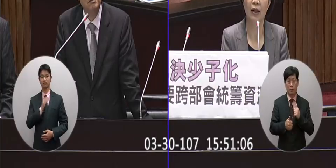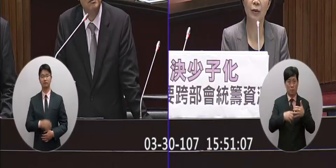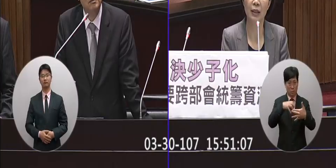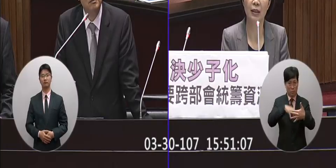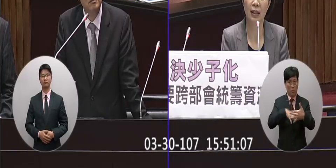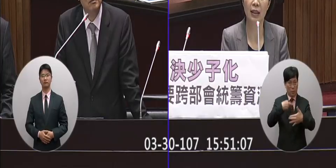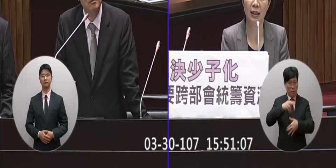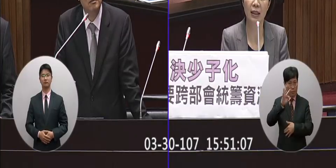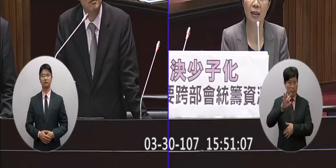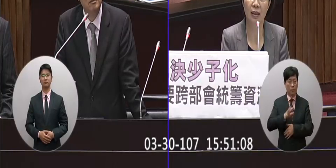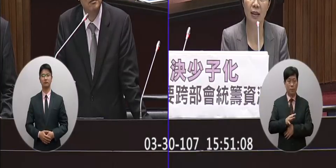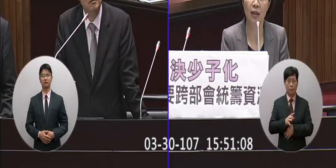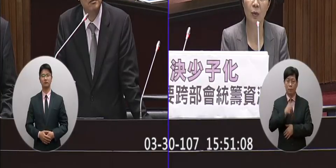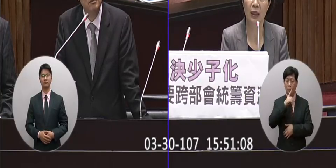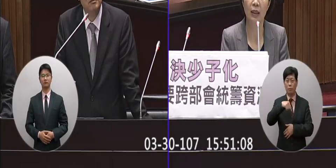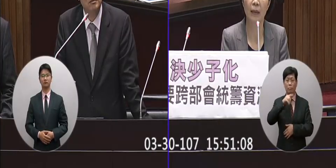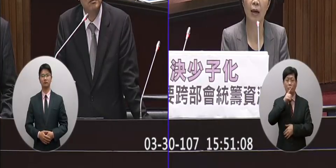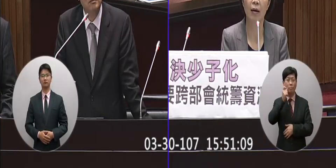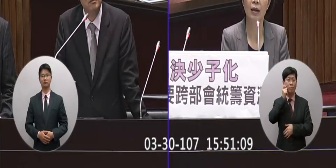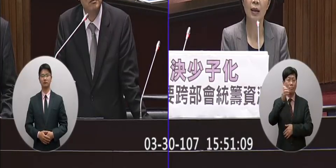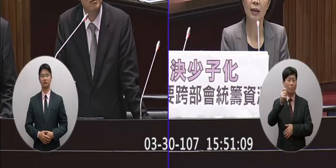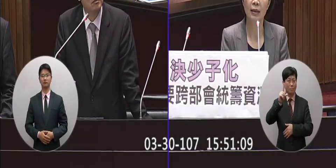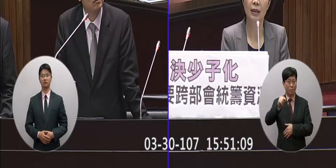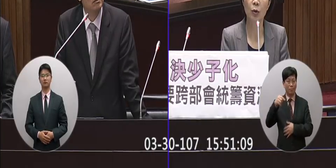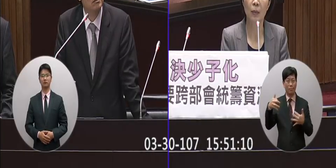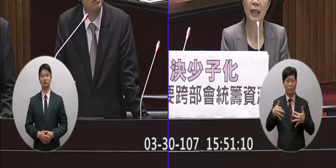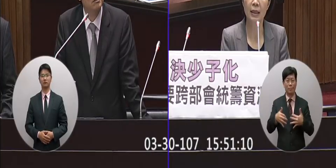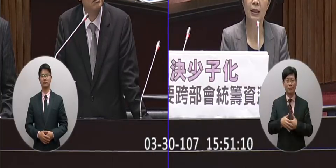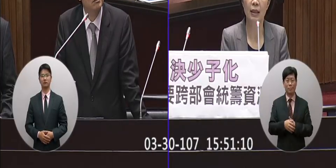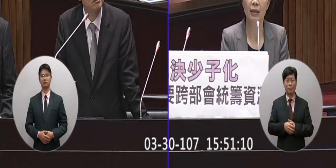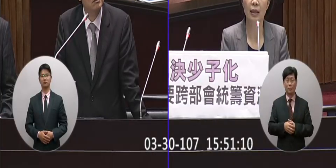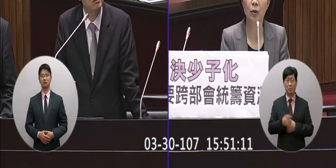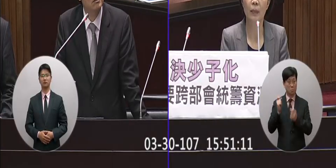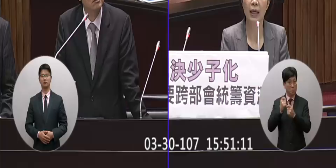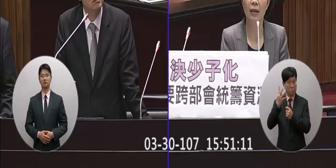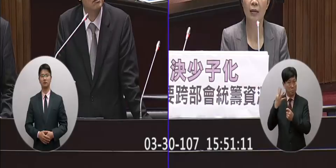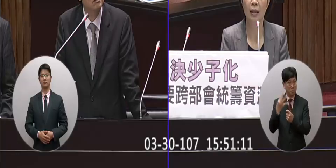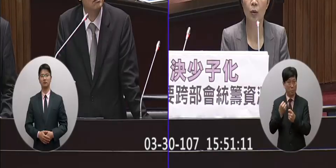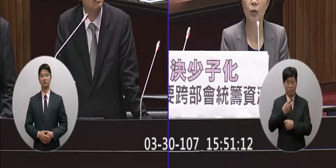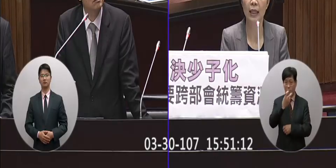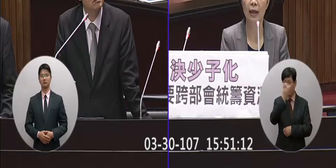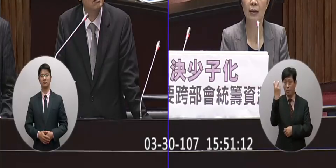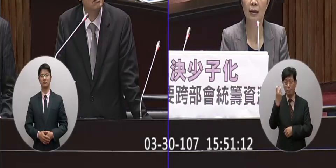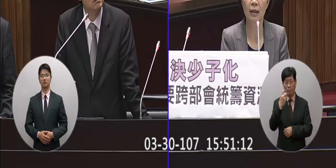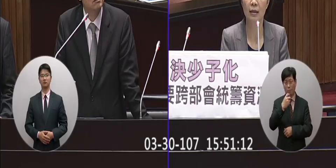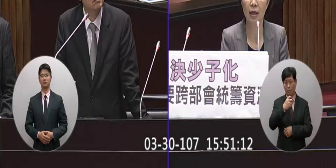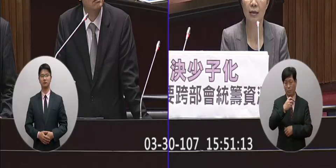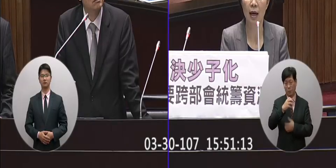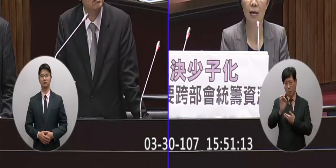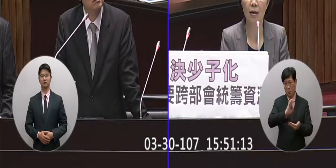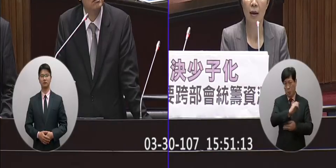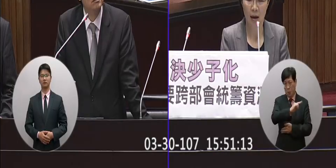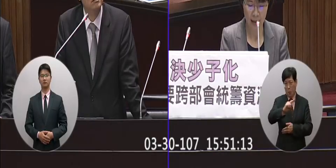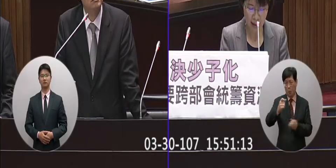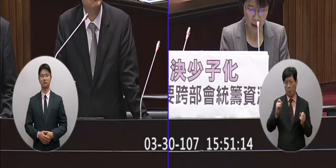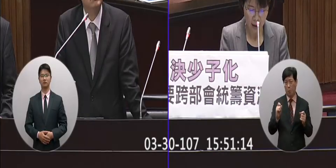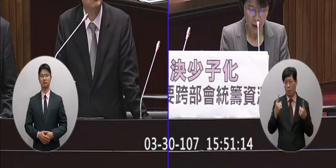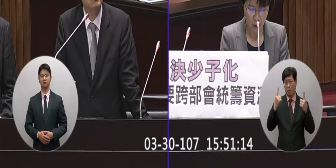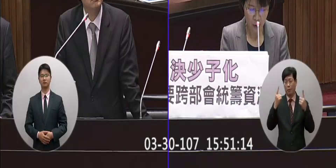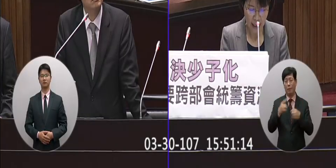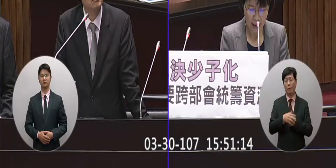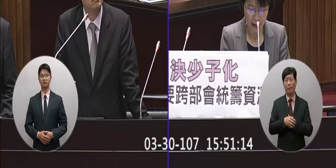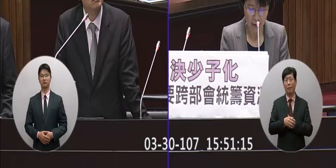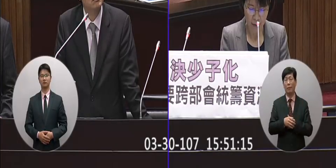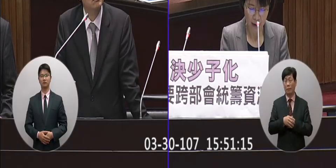部分还有就是这个地薪的这个问题嘛，那其实我们在这几年当中，我们看到整个物价的这个上涨，好，它